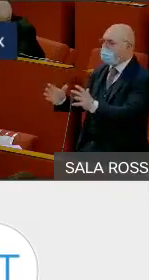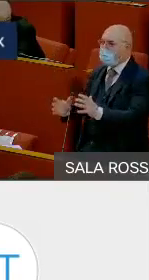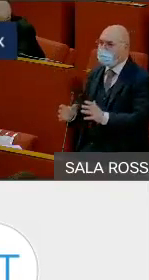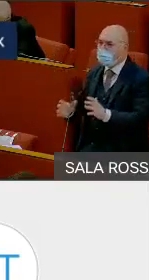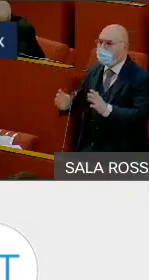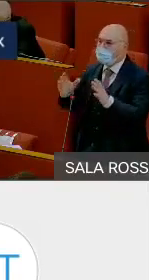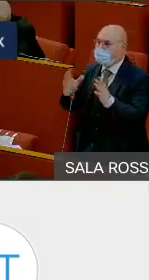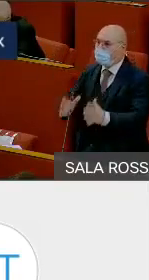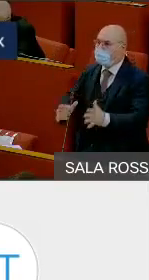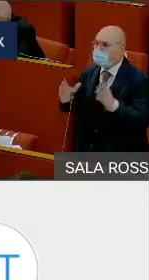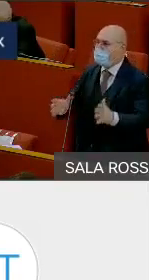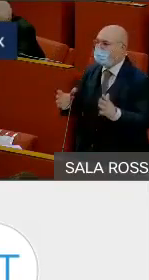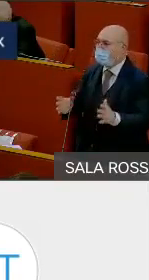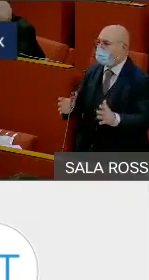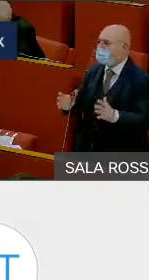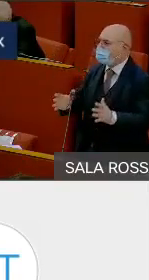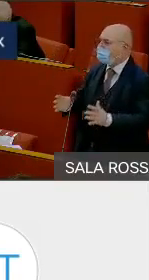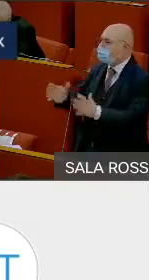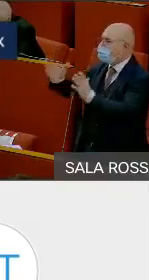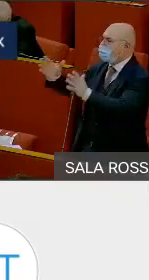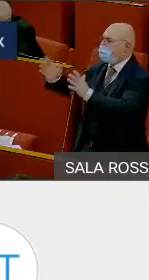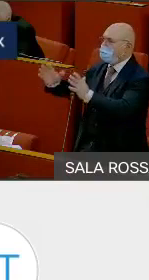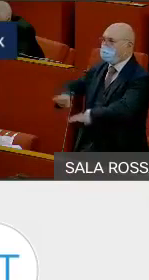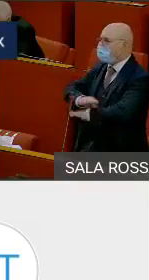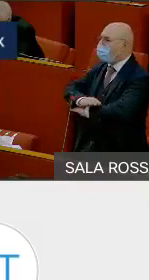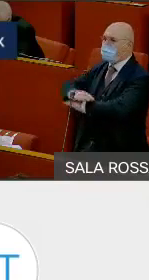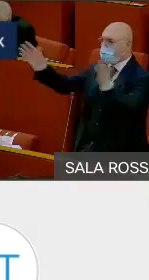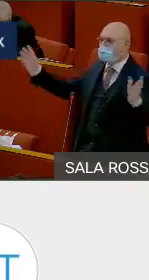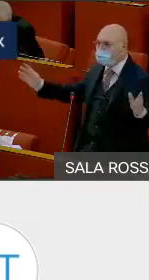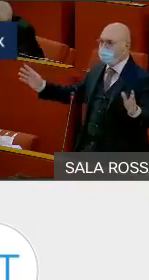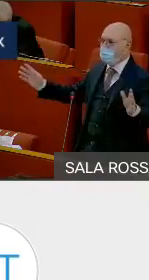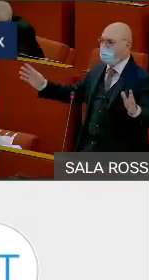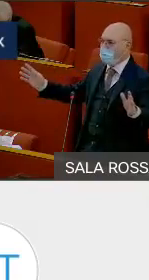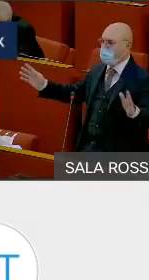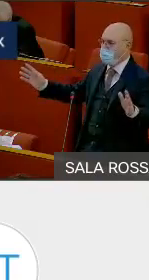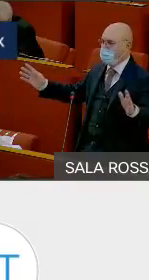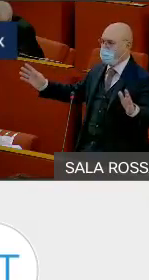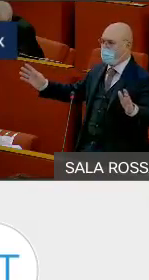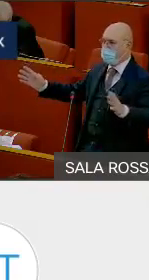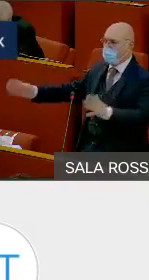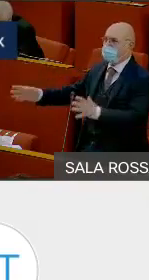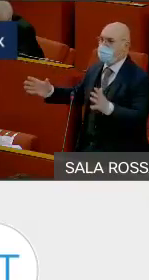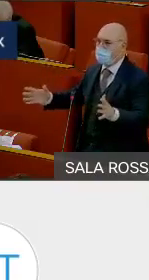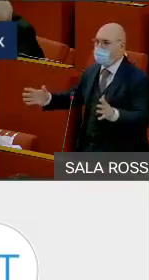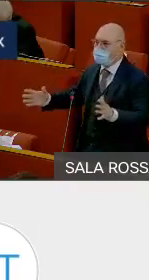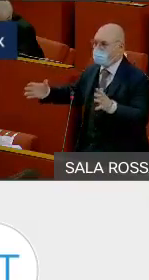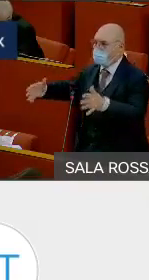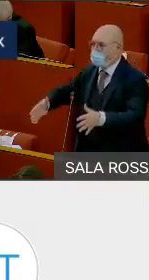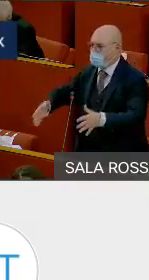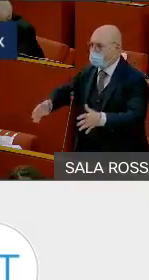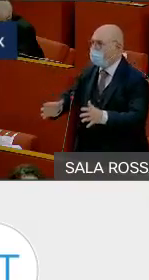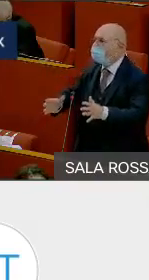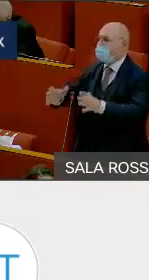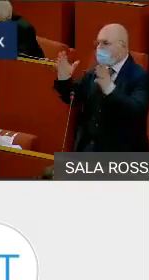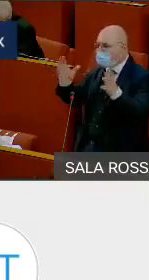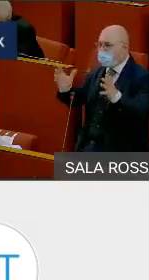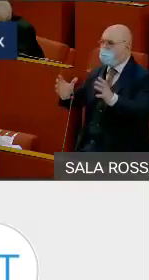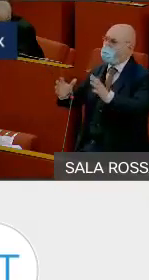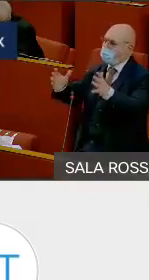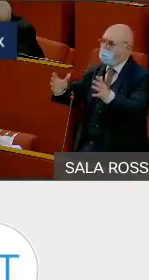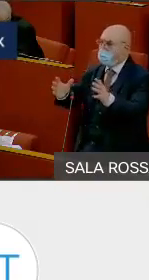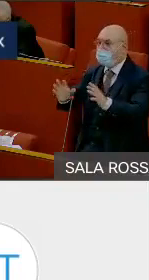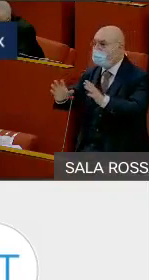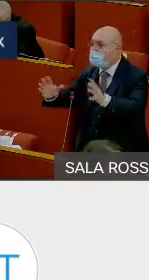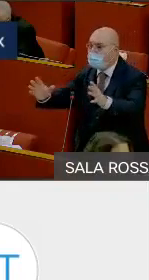accorpamento si possono fare più grossi sono se ci sono delle case che non sono raggiungibili con la macchina questo è quello che dice ah ma se questo è